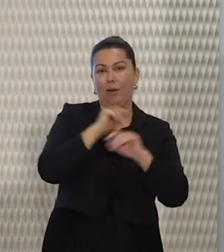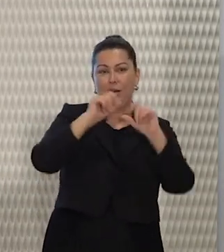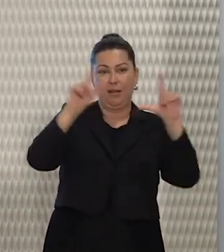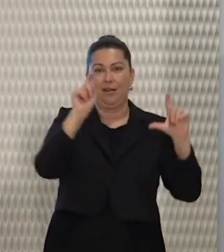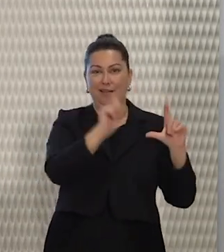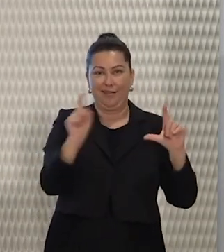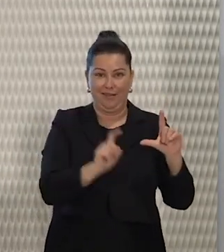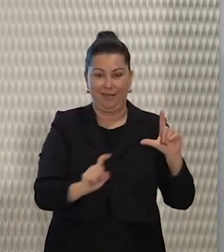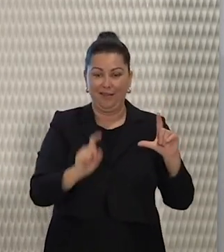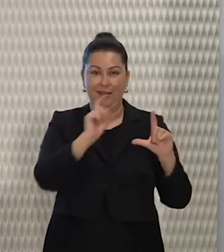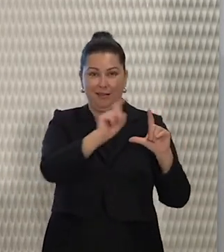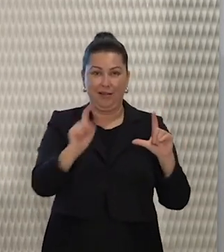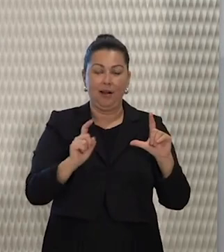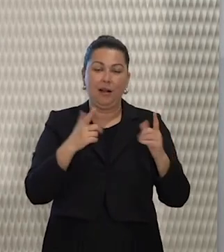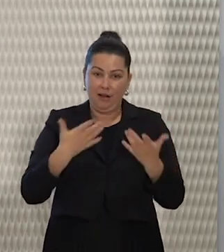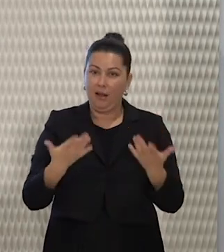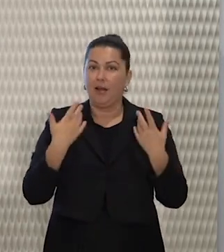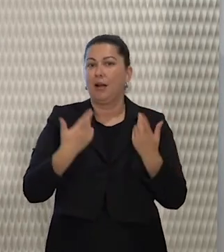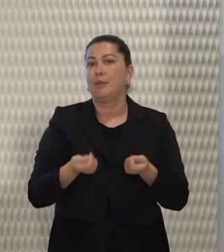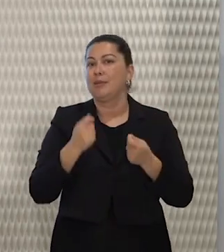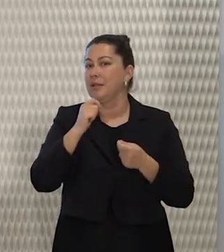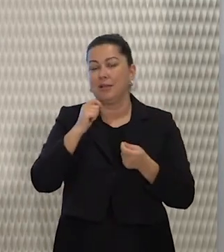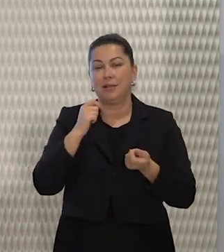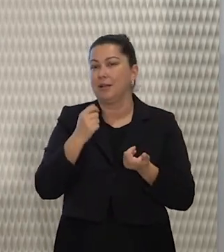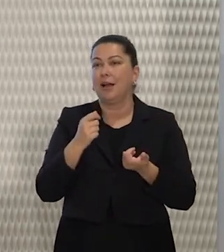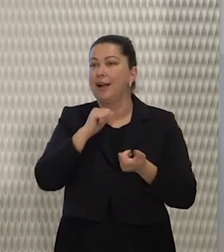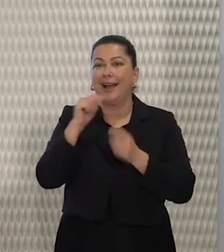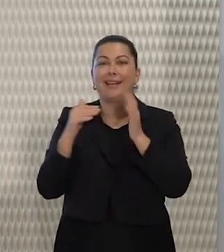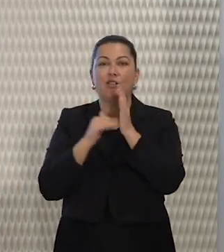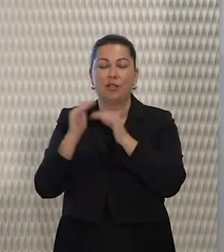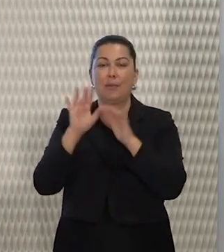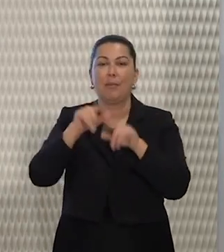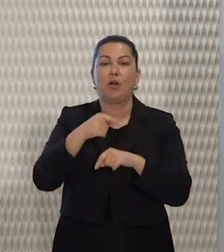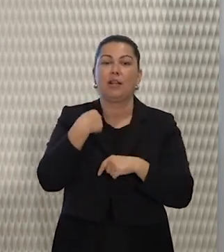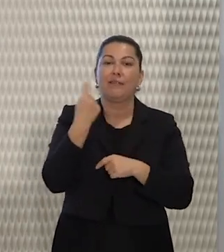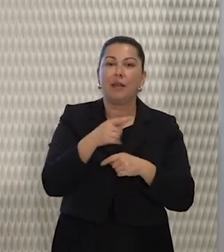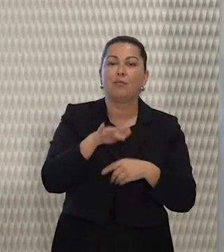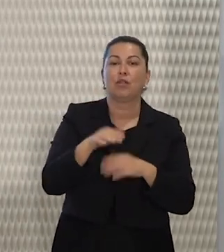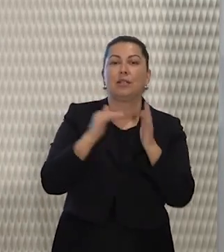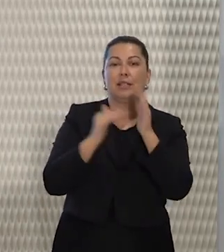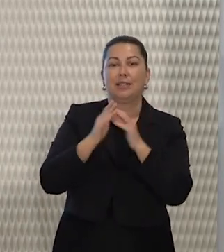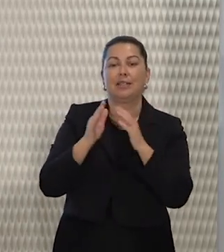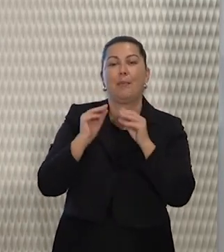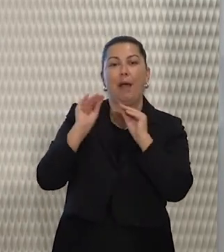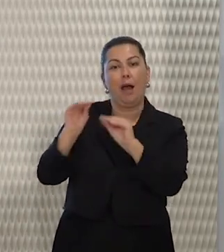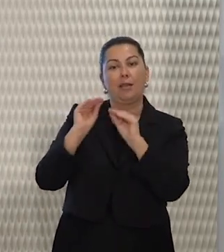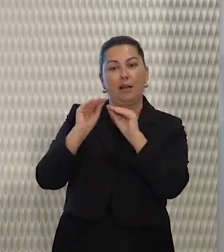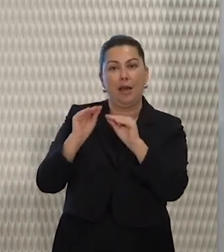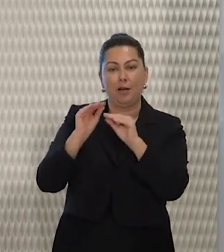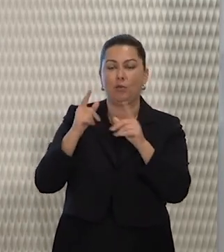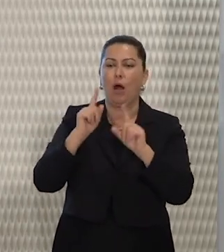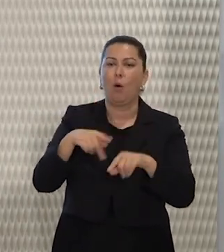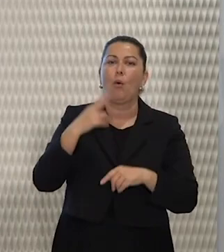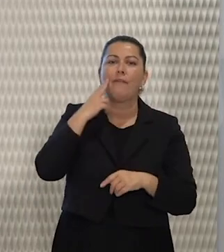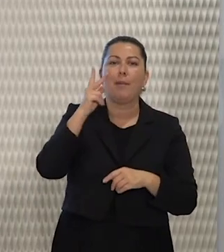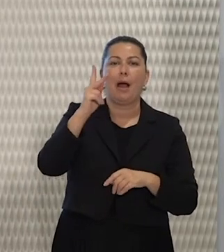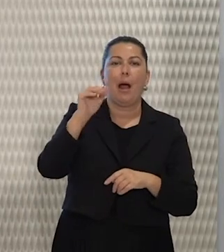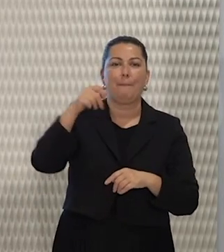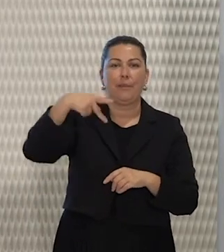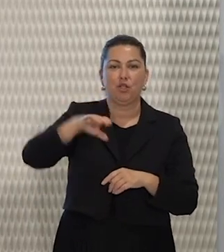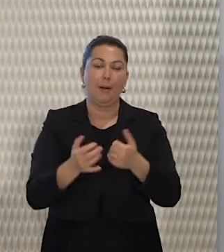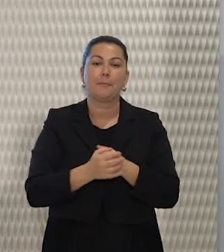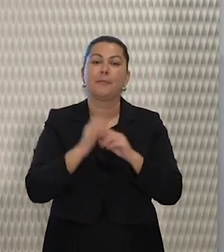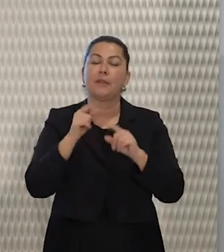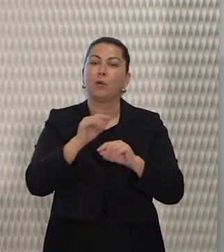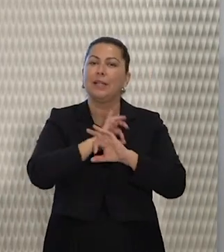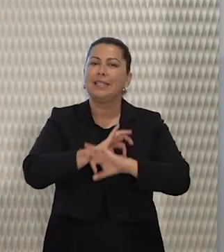es keine solchen Systeme. Das heißt, wir müssen diese Systeme trainieren und anlernen. Und natürlich verwendet auch CAPSCH solche Systeme, Deep